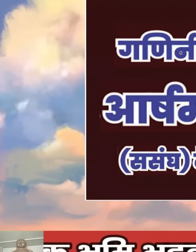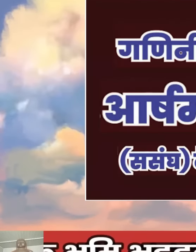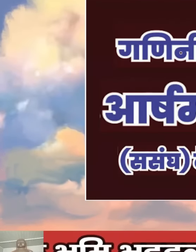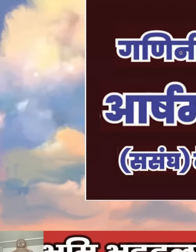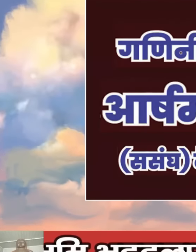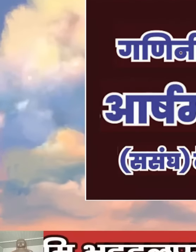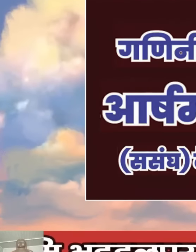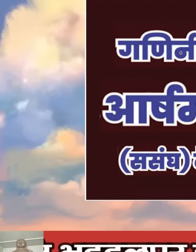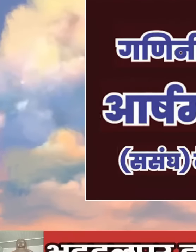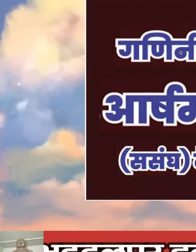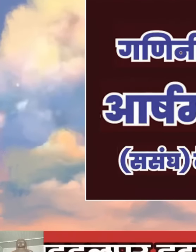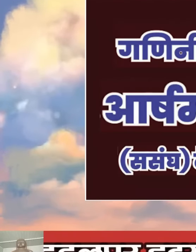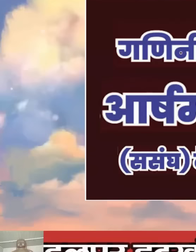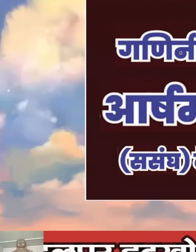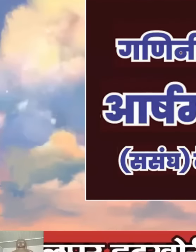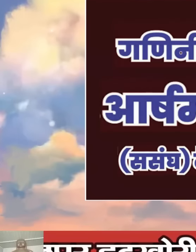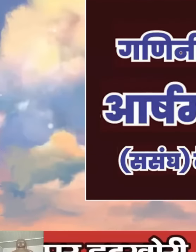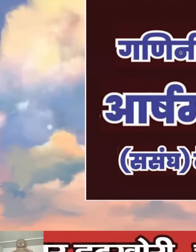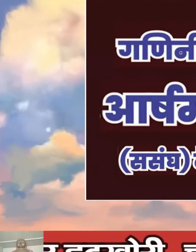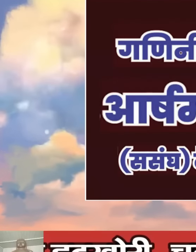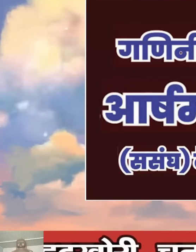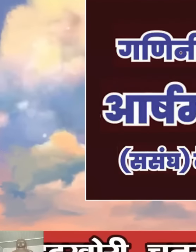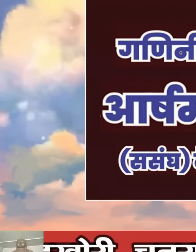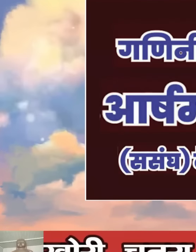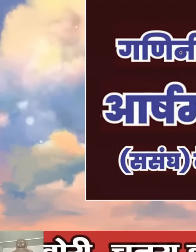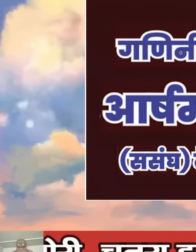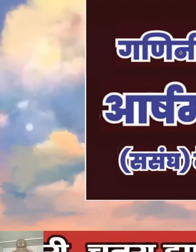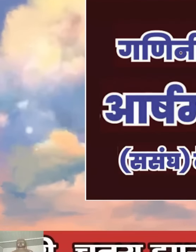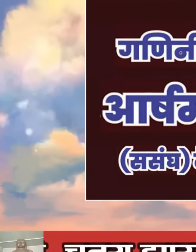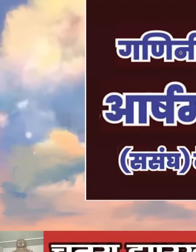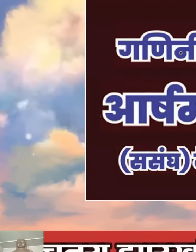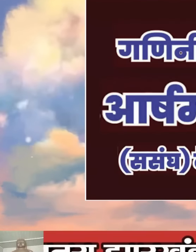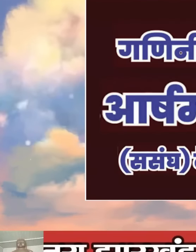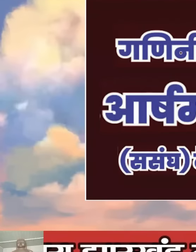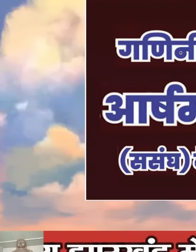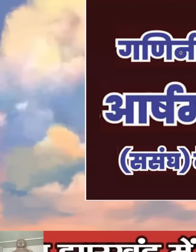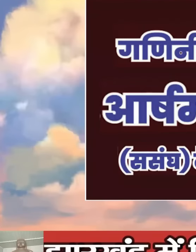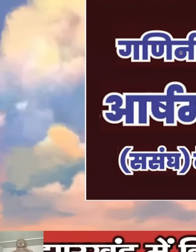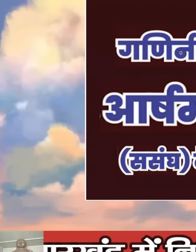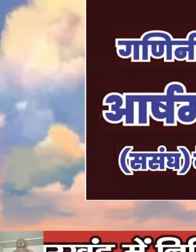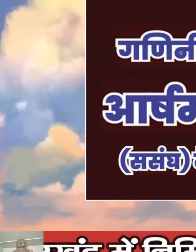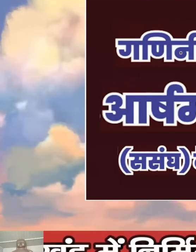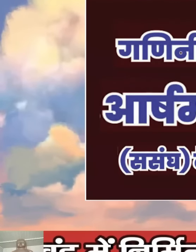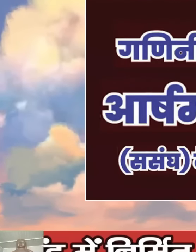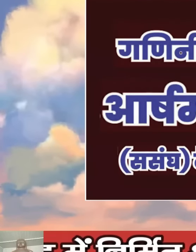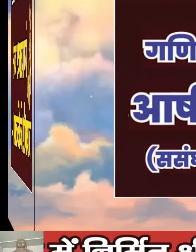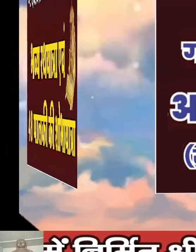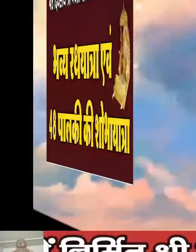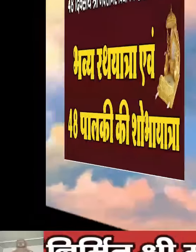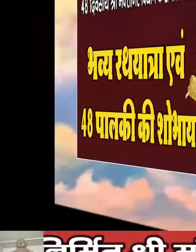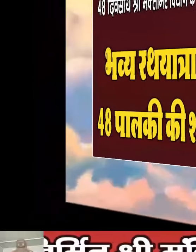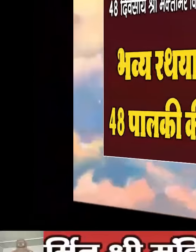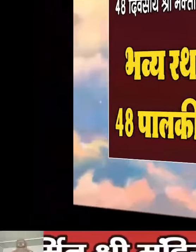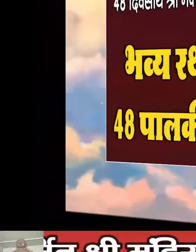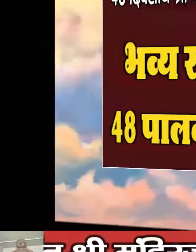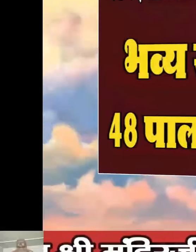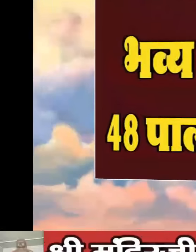वंदनीय गरणीयारिका श्री 105 आर्षमती माताजी ससंग के पावन सानिध्य